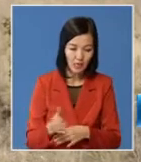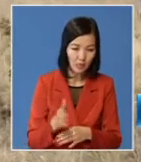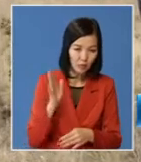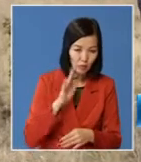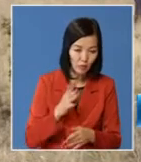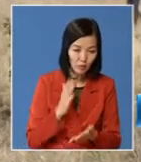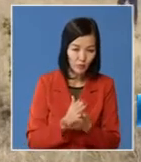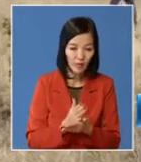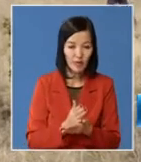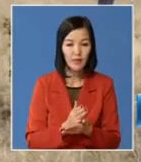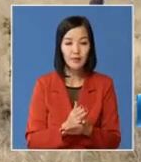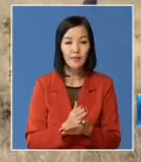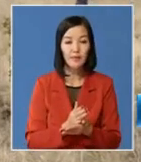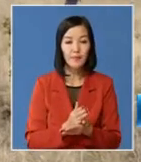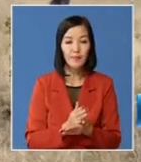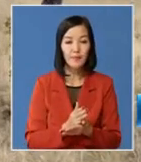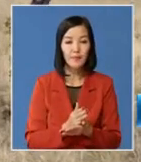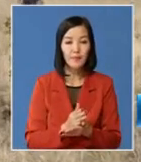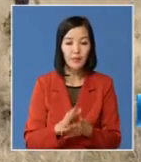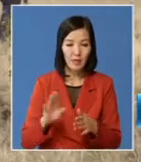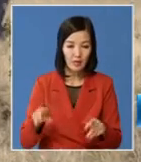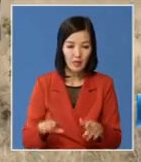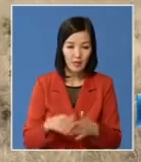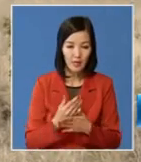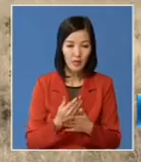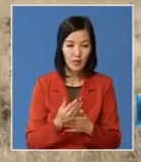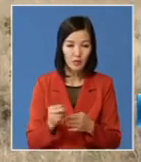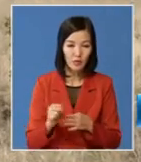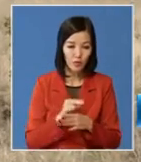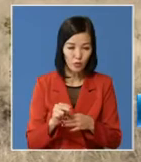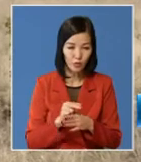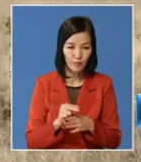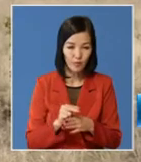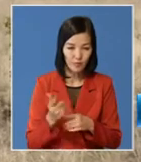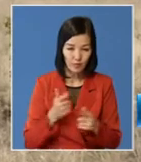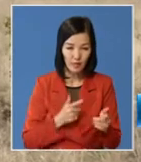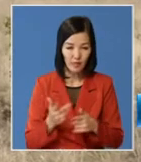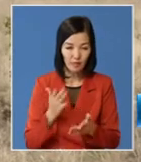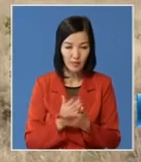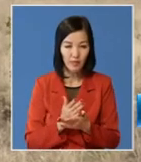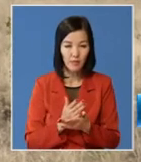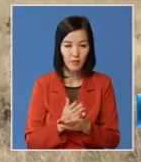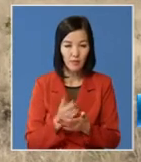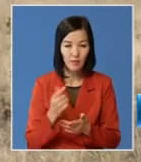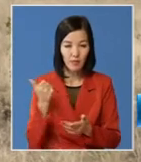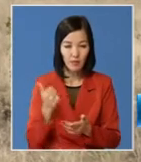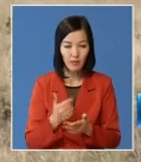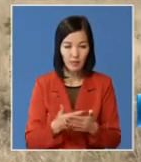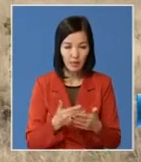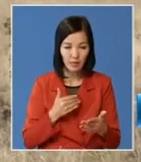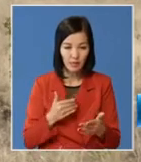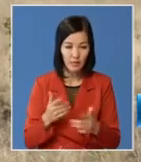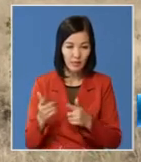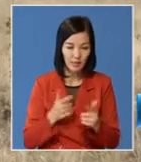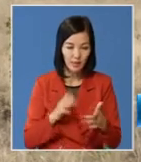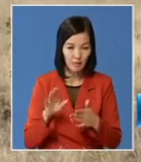келдік. Арықтарды қайтадан бір жеті болды дайындалып жатқанымызға. Бір жеті дайындалып, арықтарды